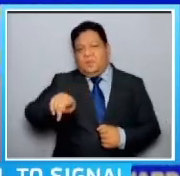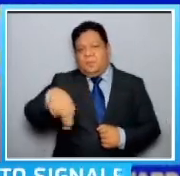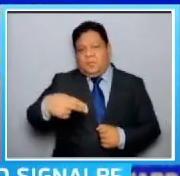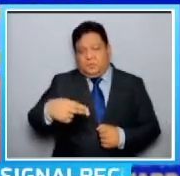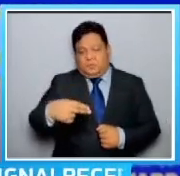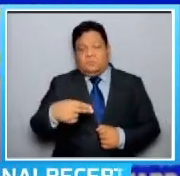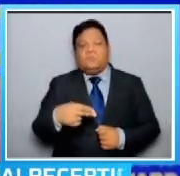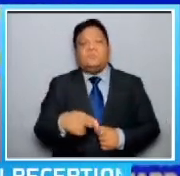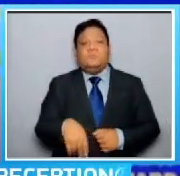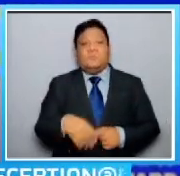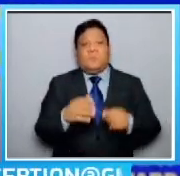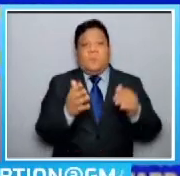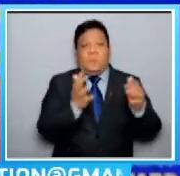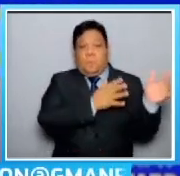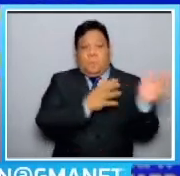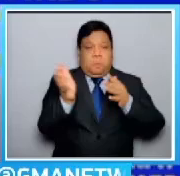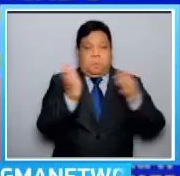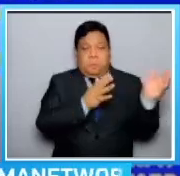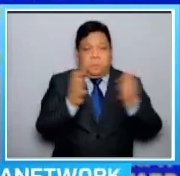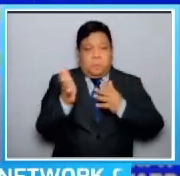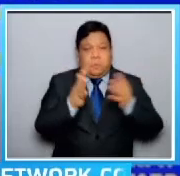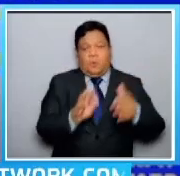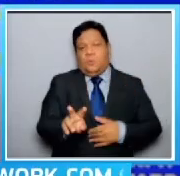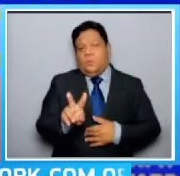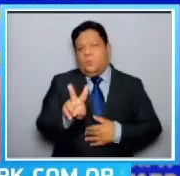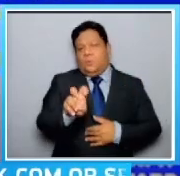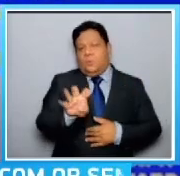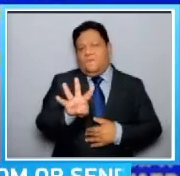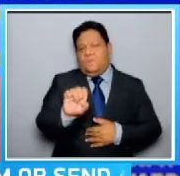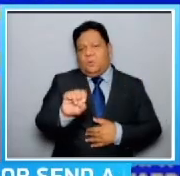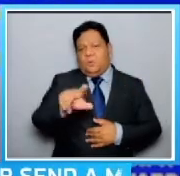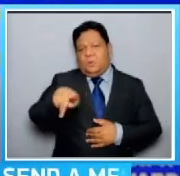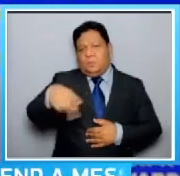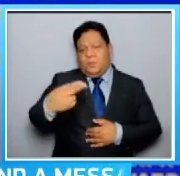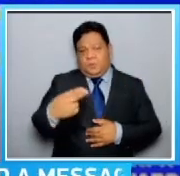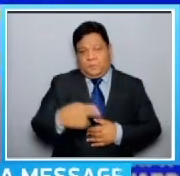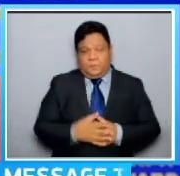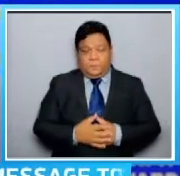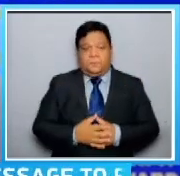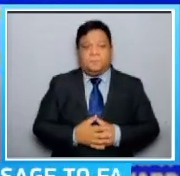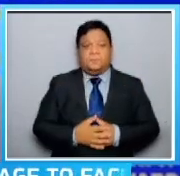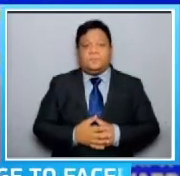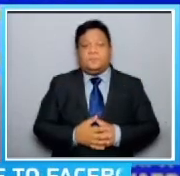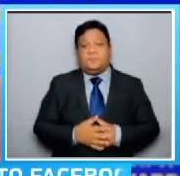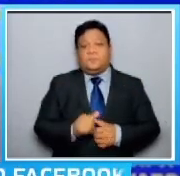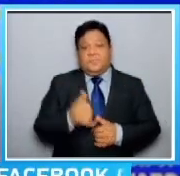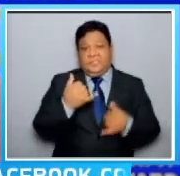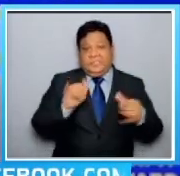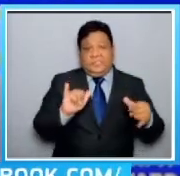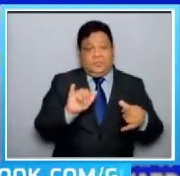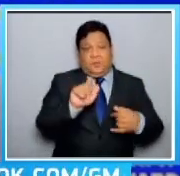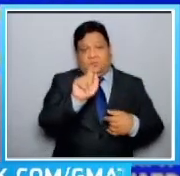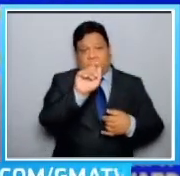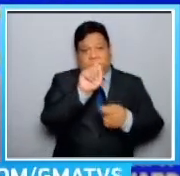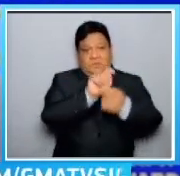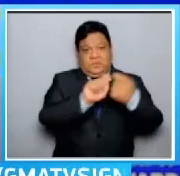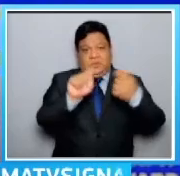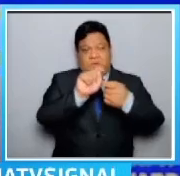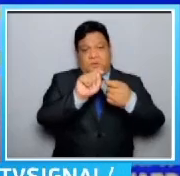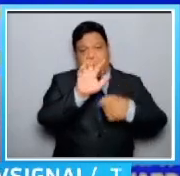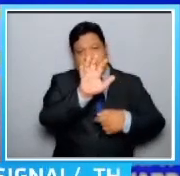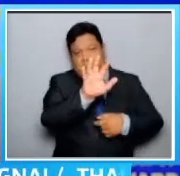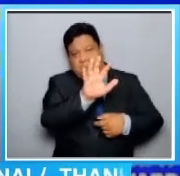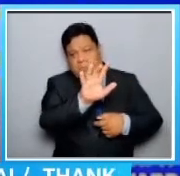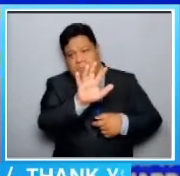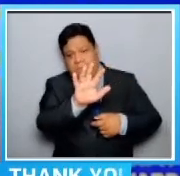and gustiness na abot ng 240 kilometers per hour. Ito ay kumikilos pa rin ng westward, west-southwest sa bilis na